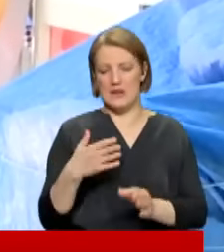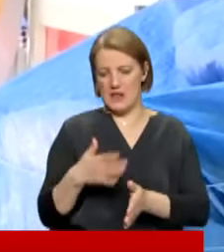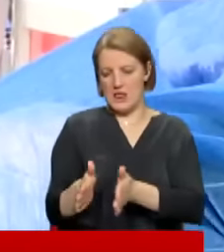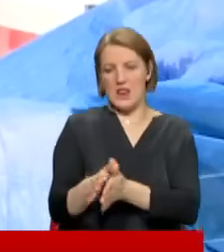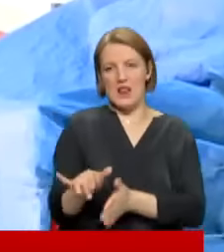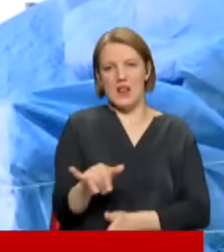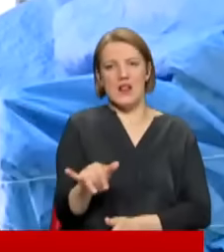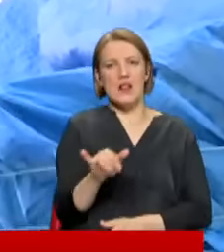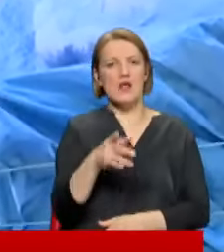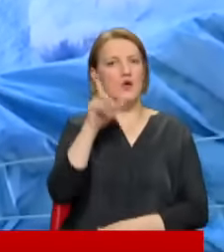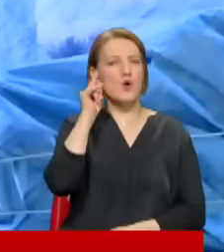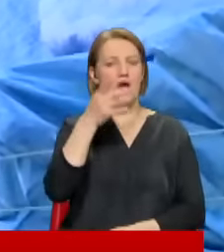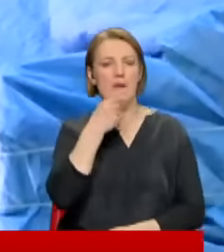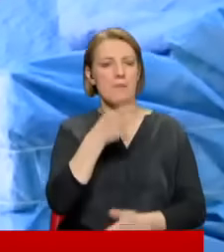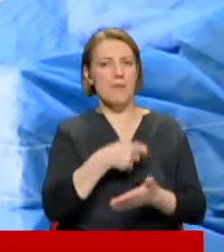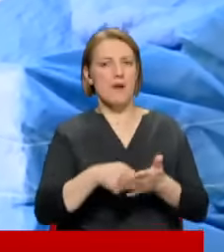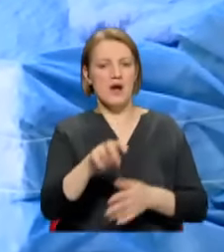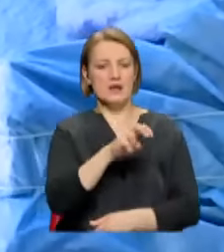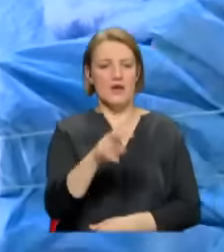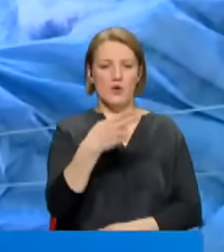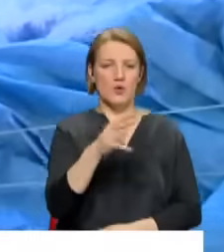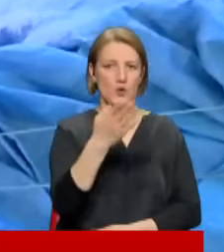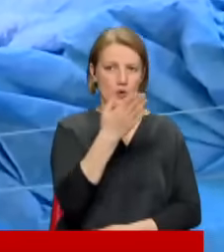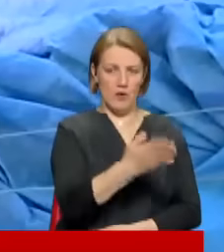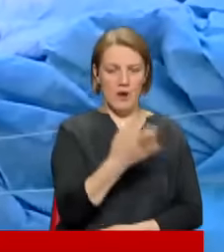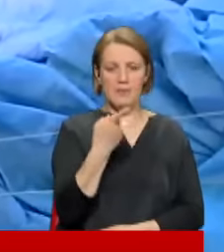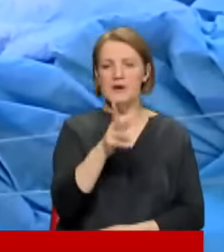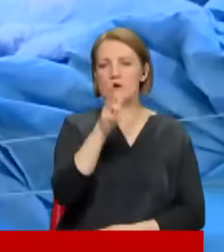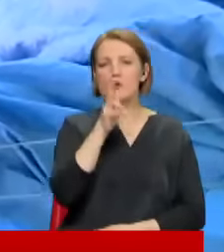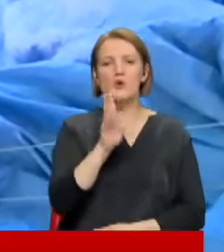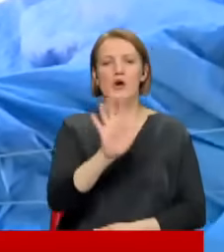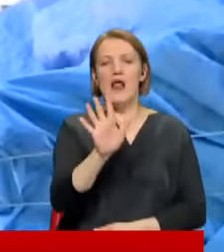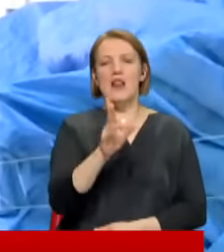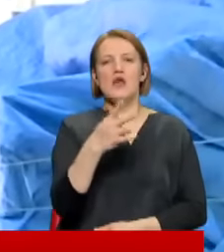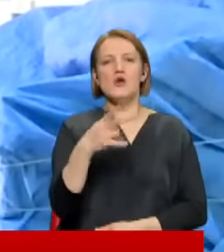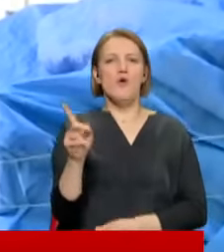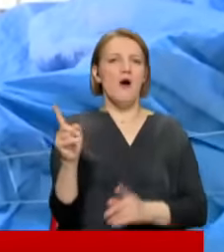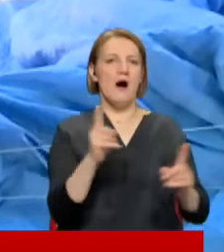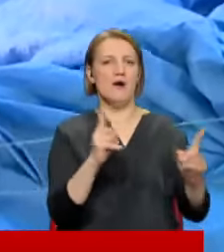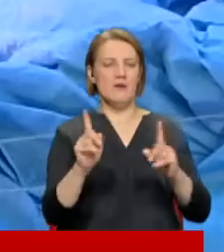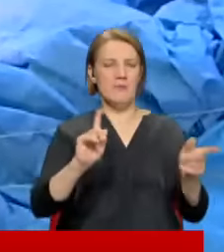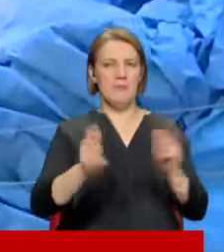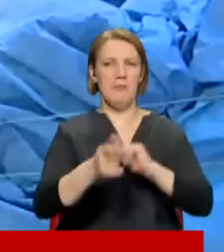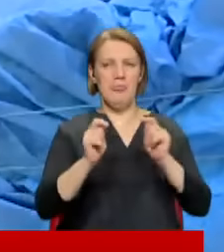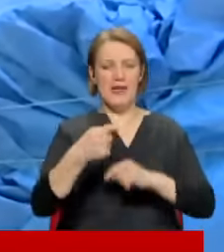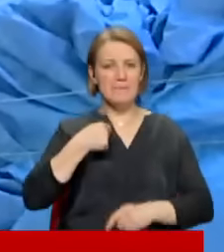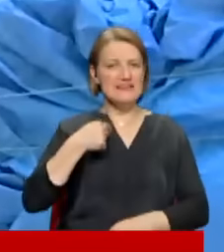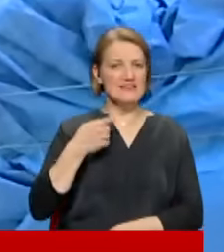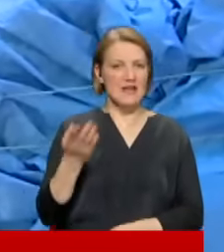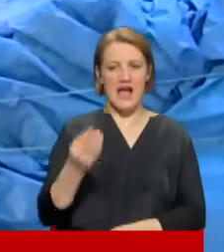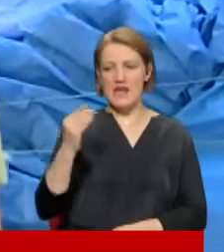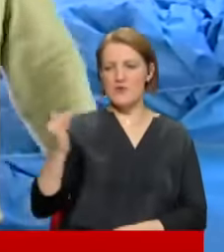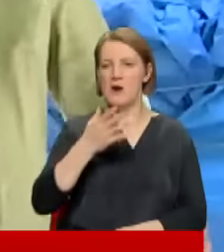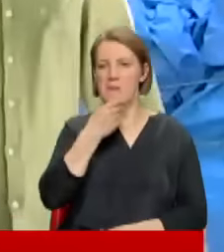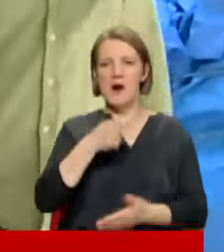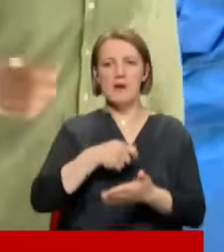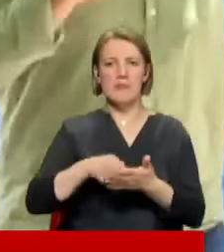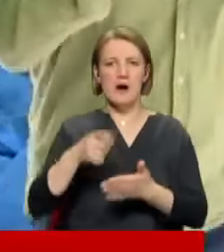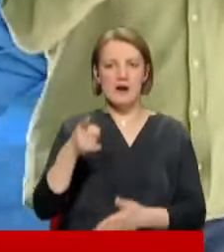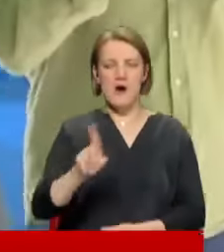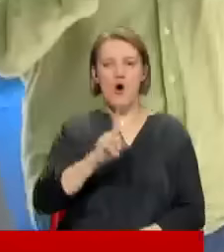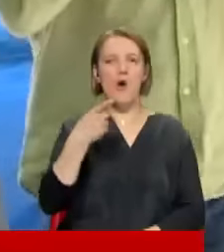başımızdaki Yunanistan'da emekli maaşı 800 euro ile 1350 euro arasında değişiyor. Bizde ise en düşük emekli